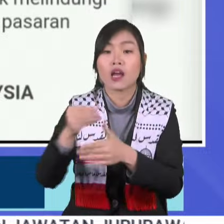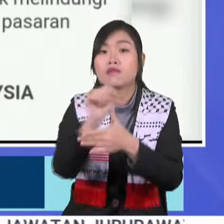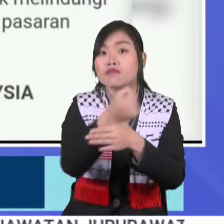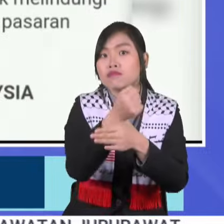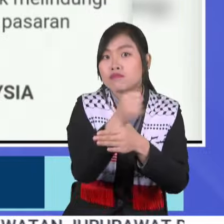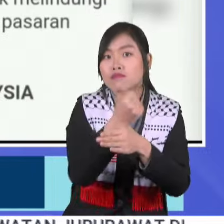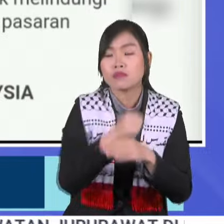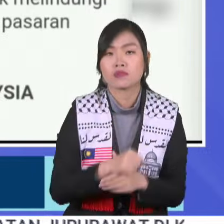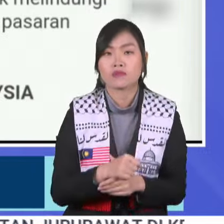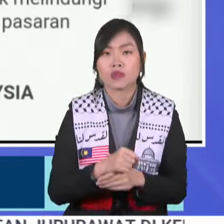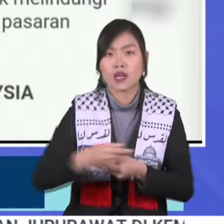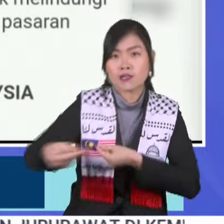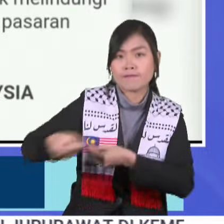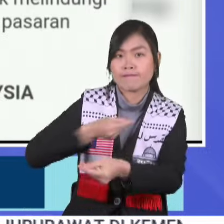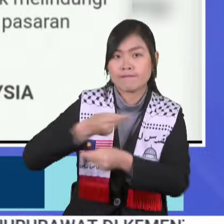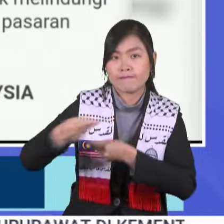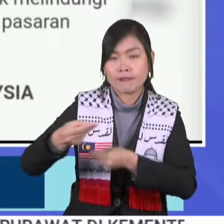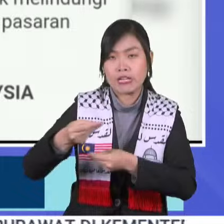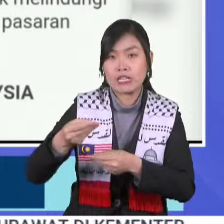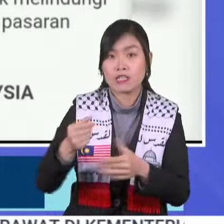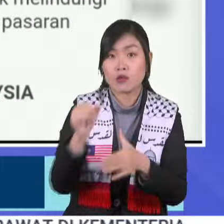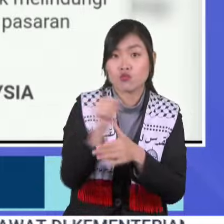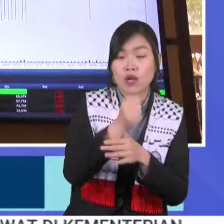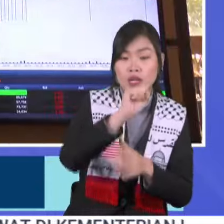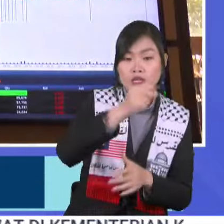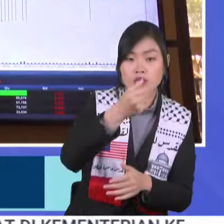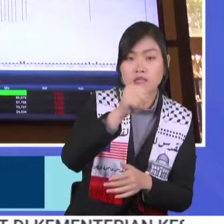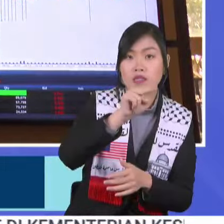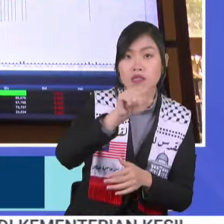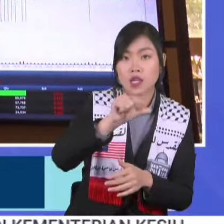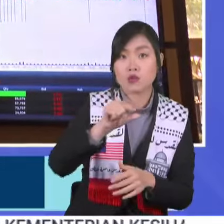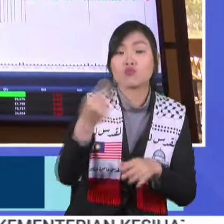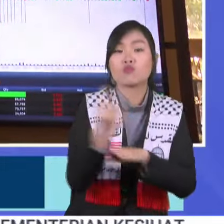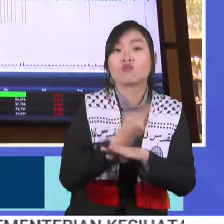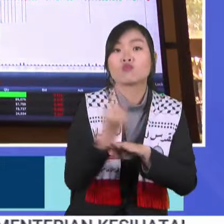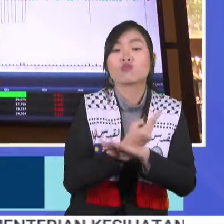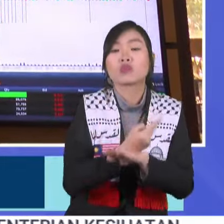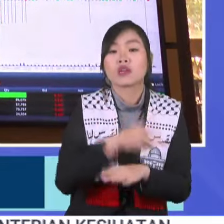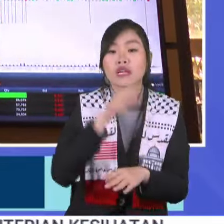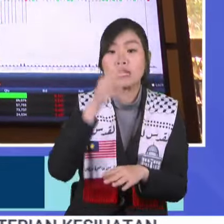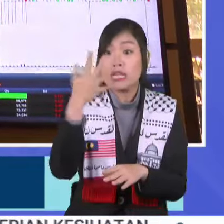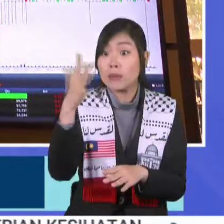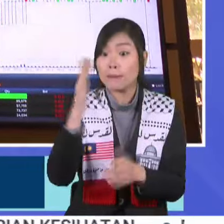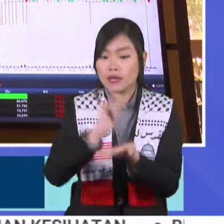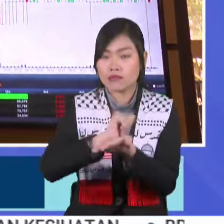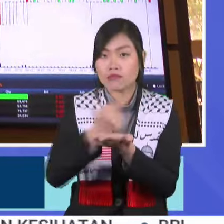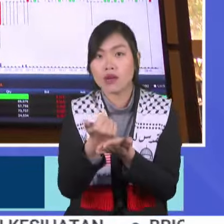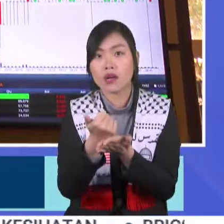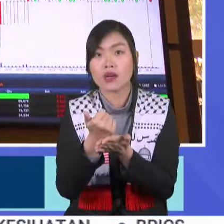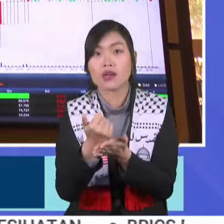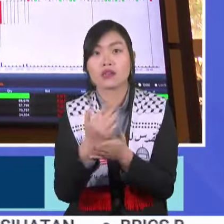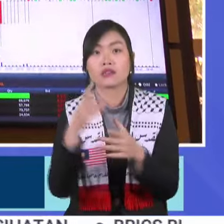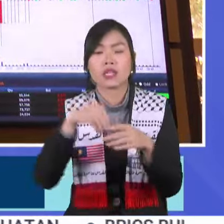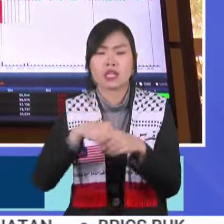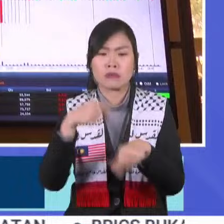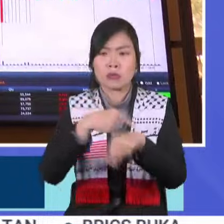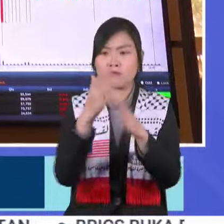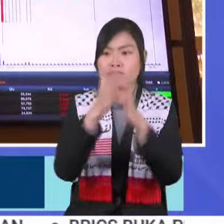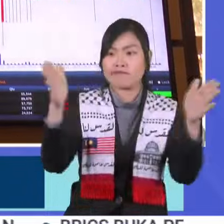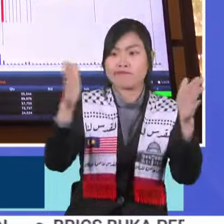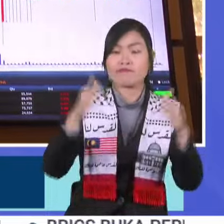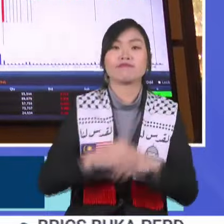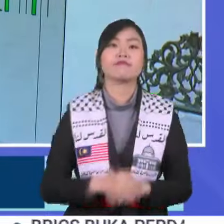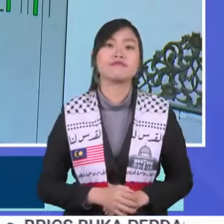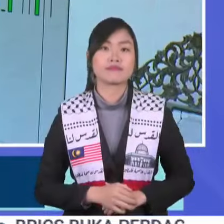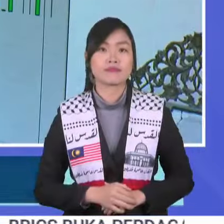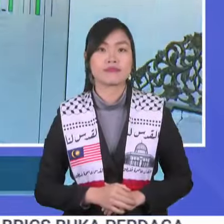didakwa berdagang dan berusniaga dalam saham Shang menggunakan 15 akaun sistem depository pusat dan dalam tempoh berkenaan.